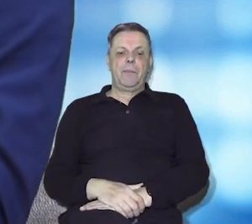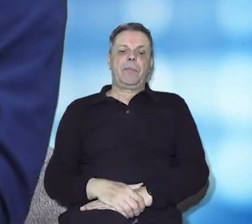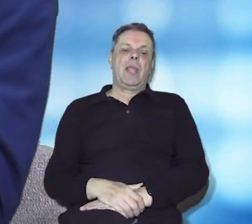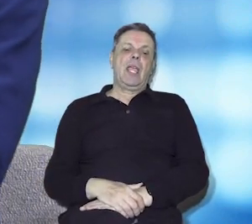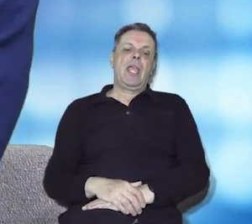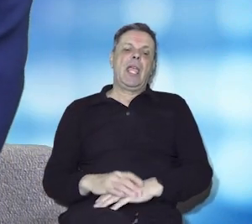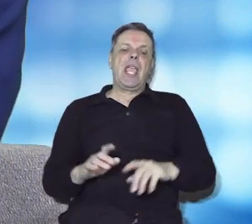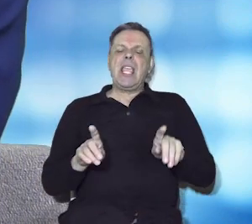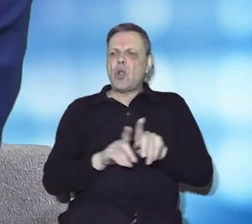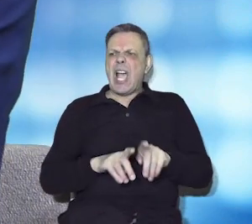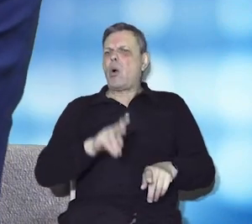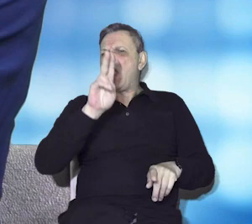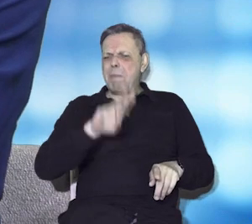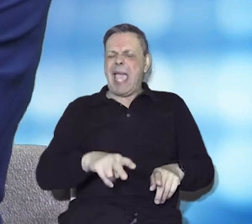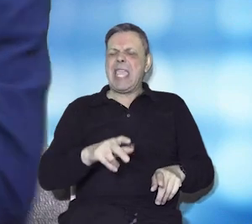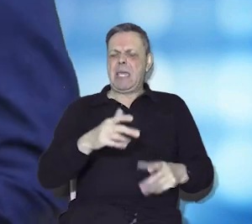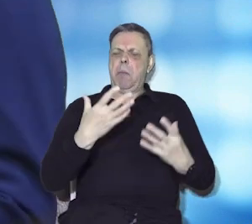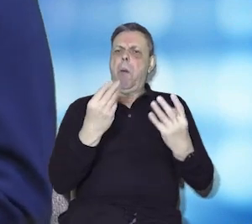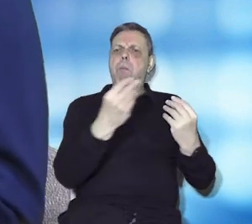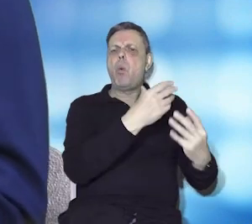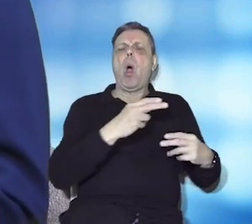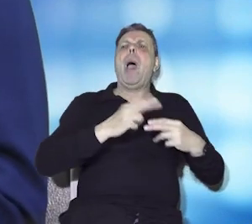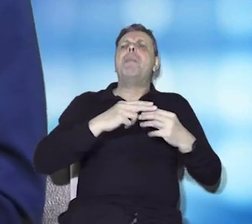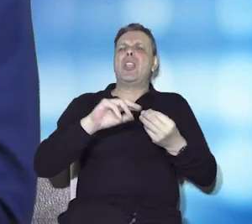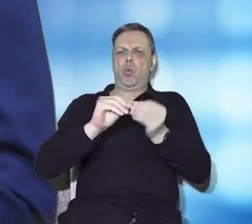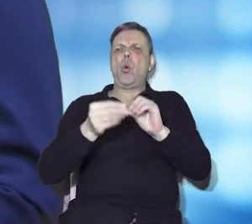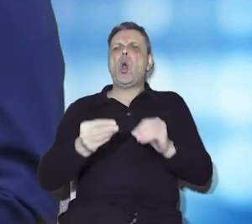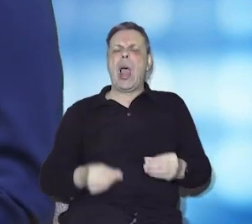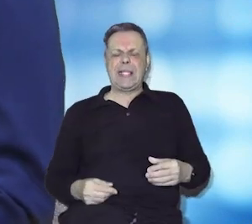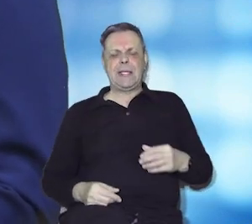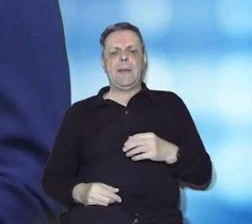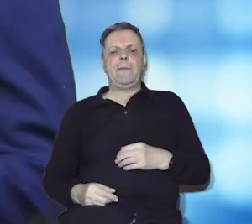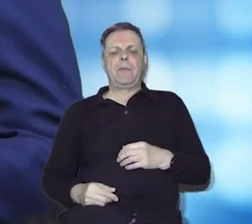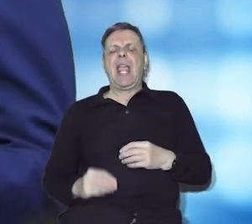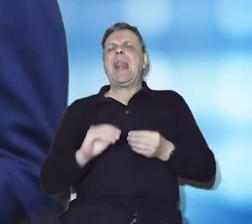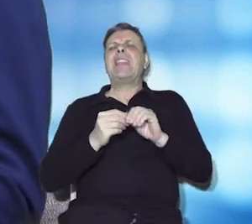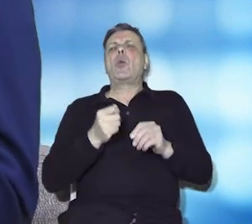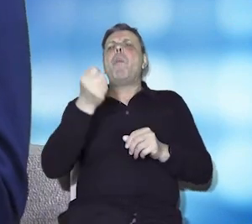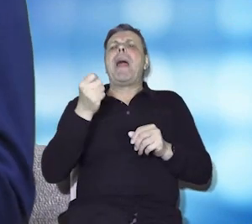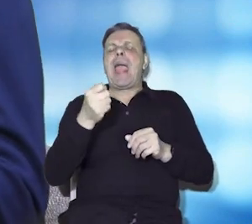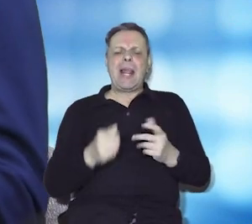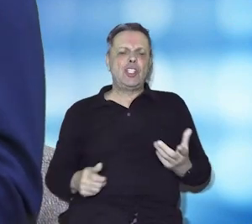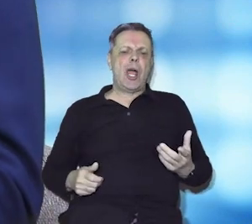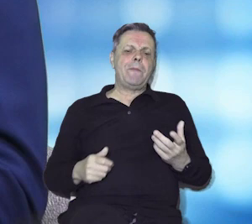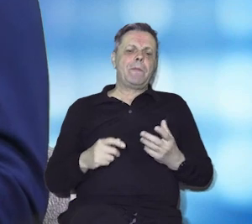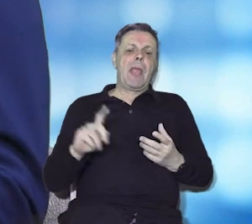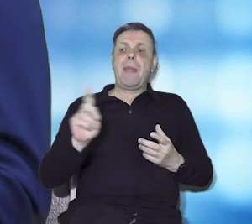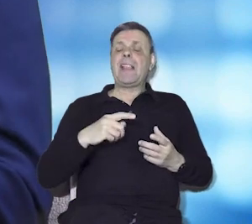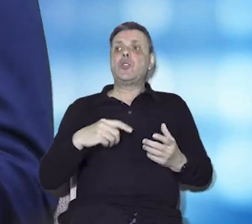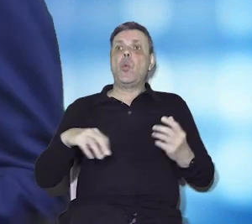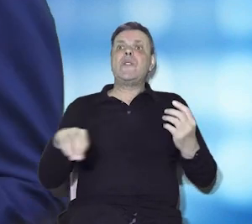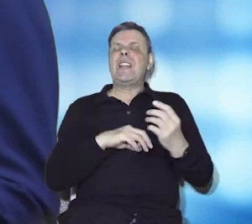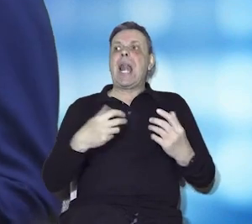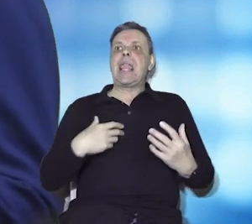blizu Dolca na prostoru tamo kod bivše gradske ljekarne u Zagrebu na Trgu Bana Jelačića, ne da su svirali, ja sam